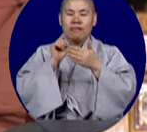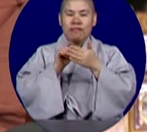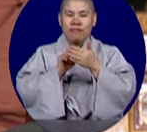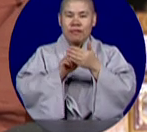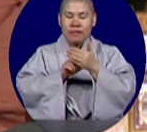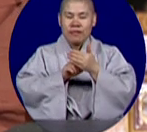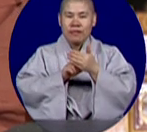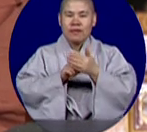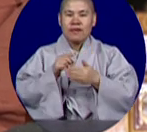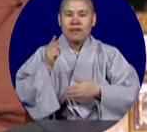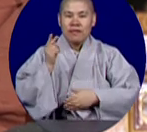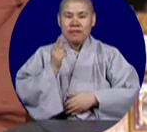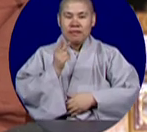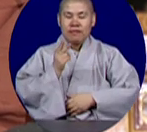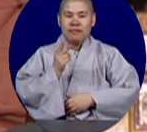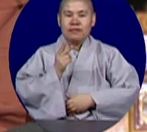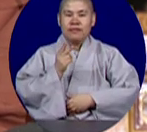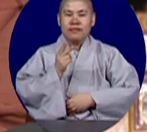신심과